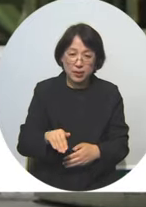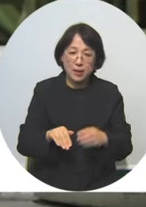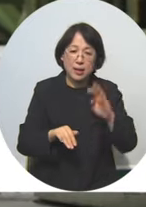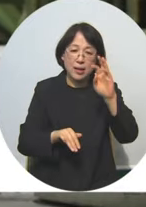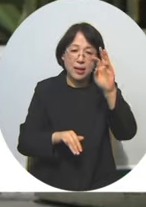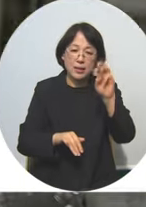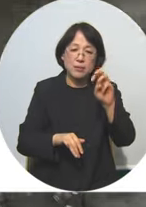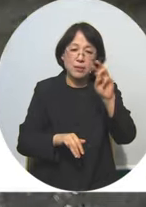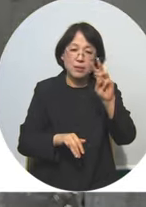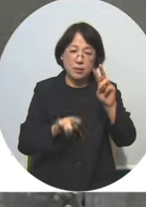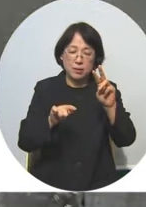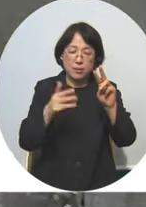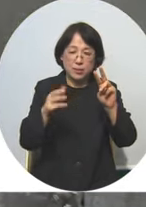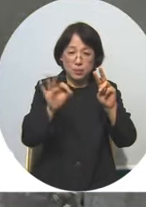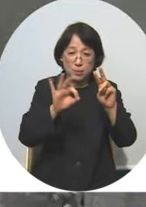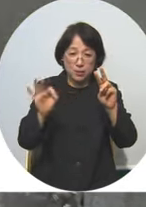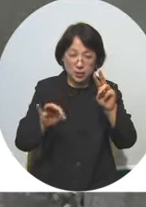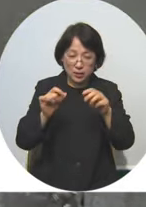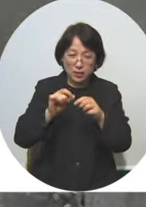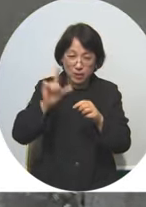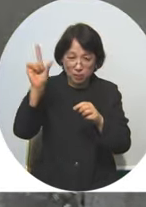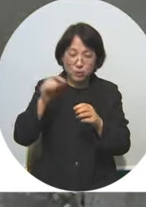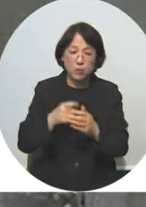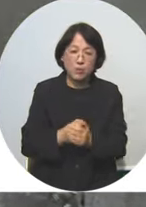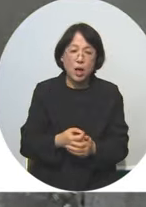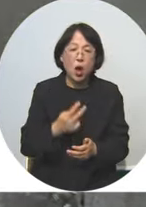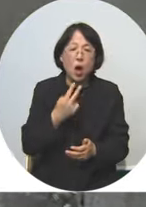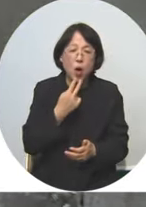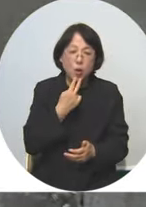32.8%로 가장 높았고 없음